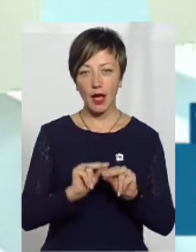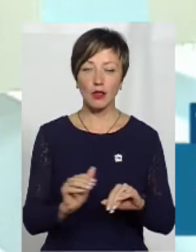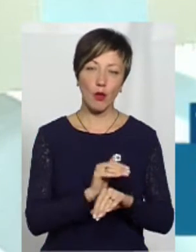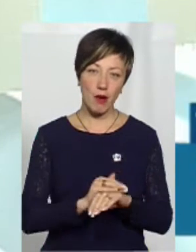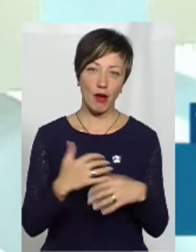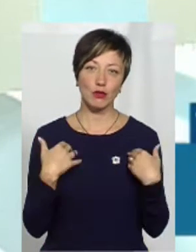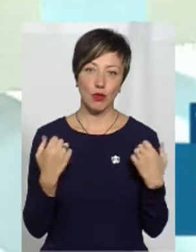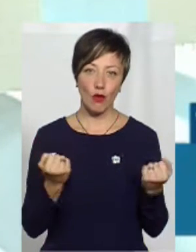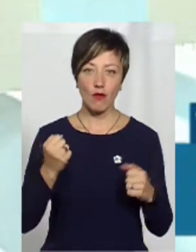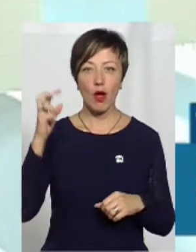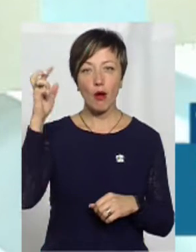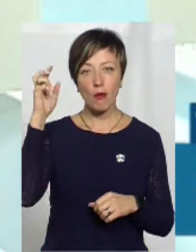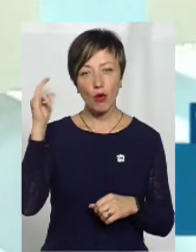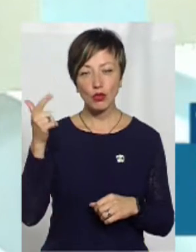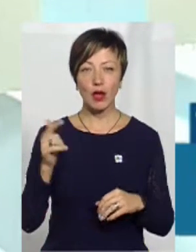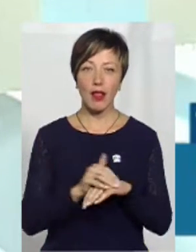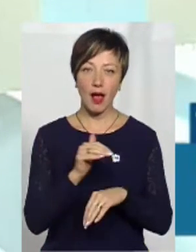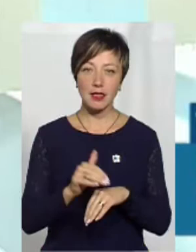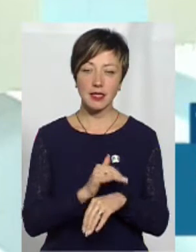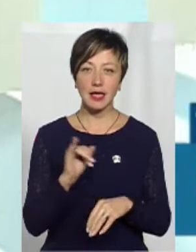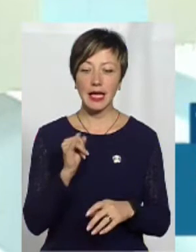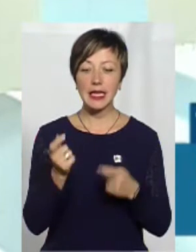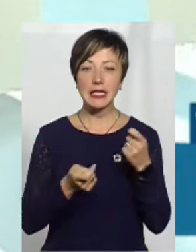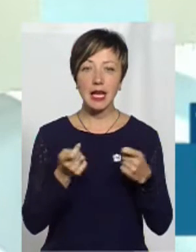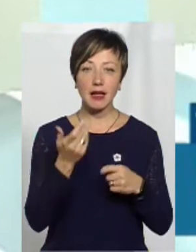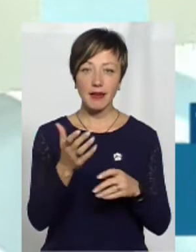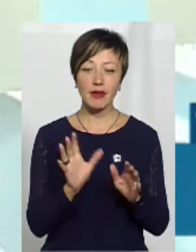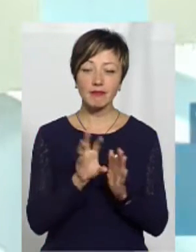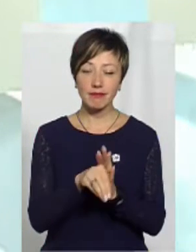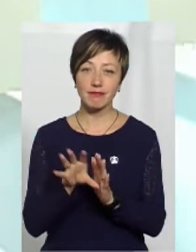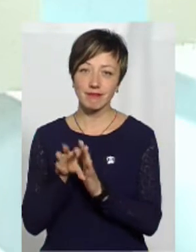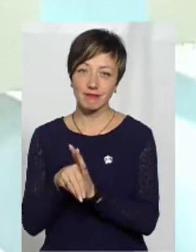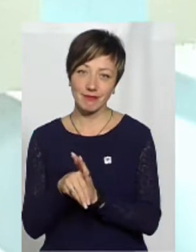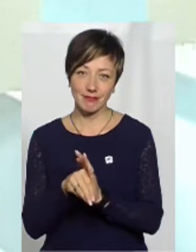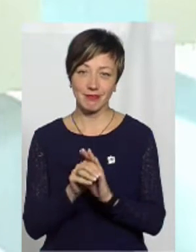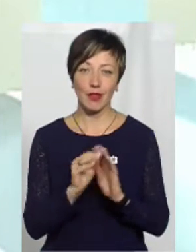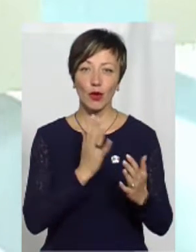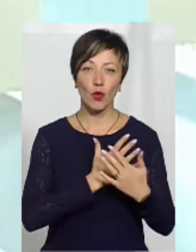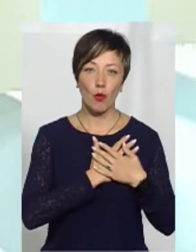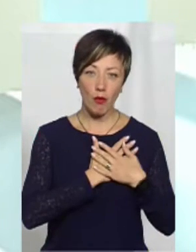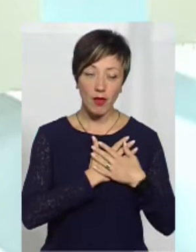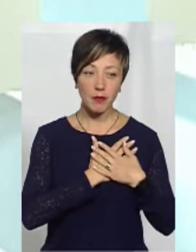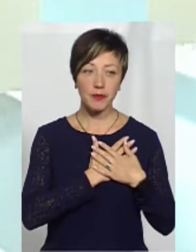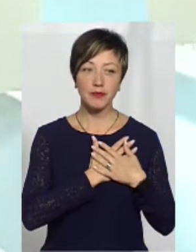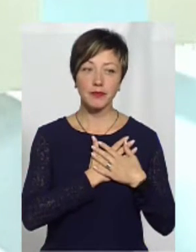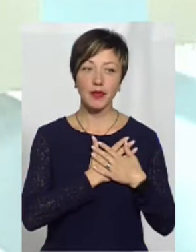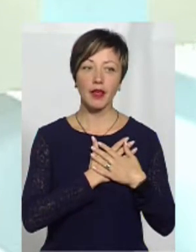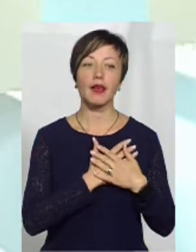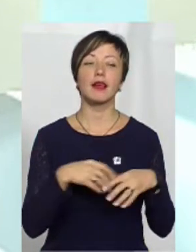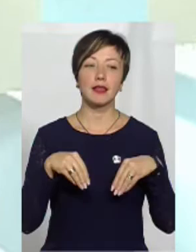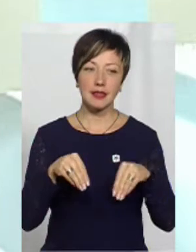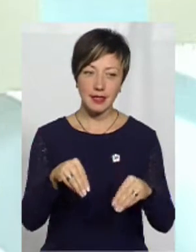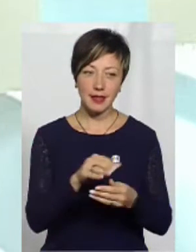здоров'я, Божої ласки і ті зерня, які ви сієте, любові,